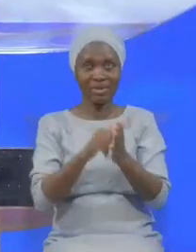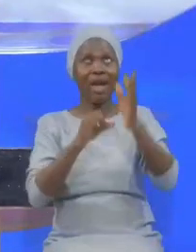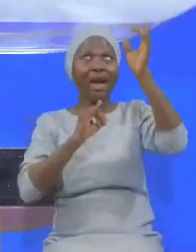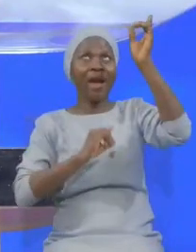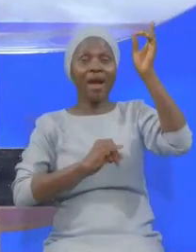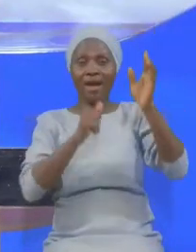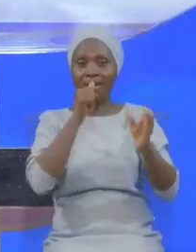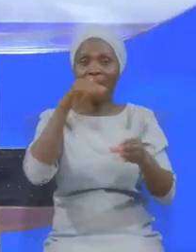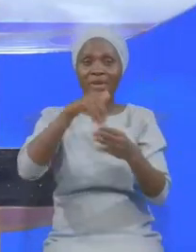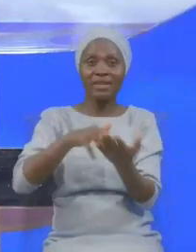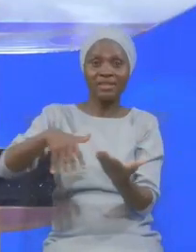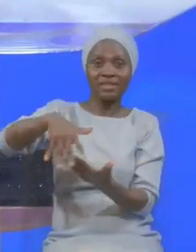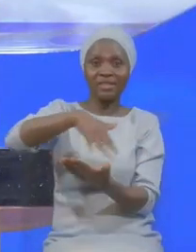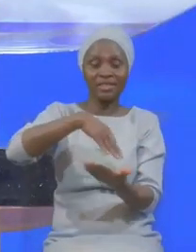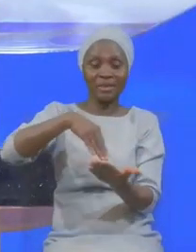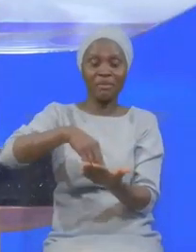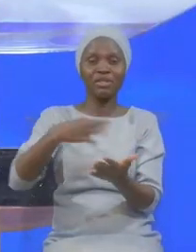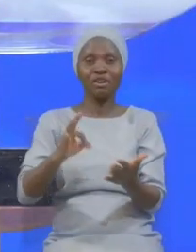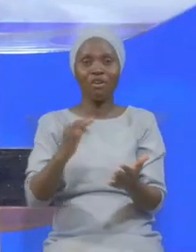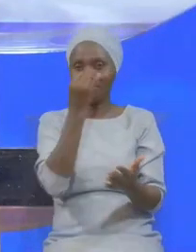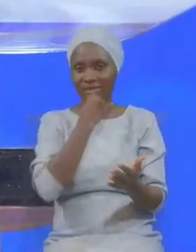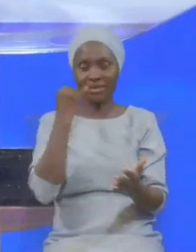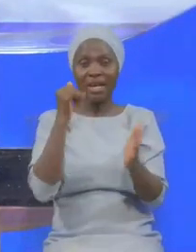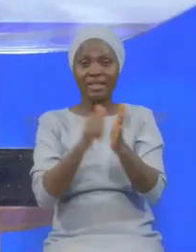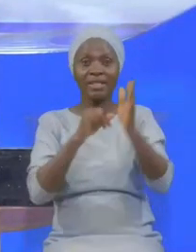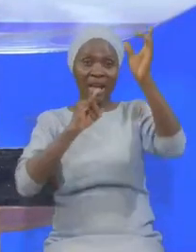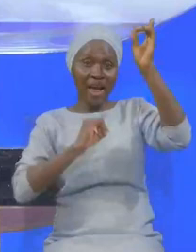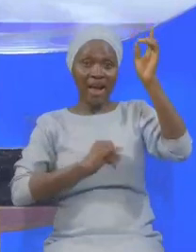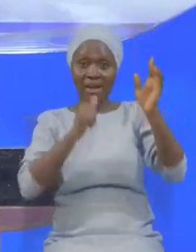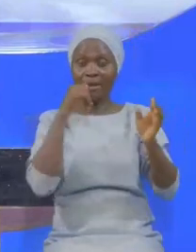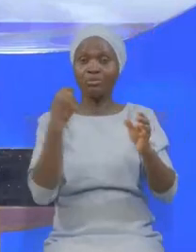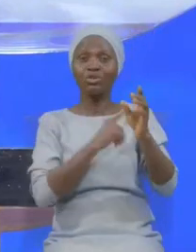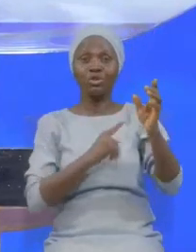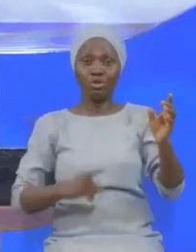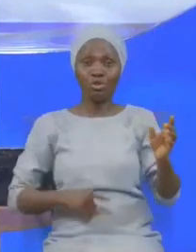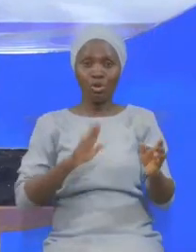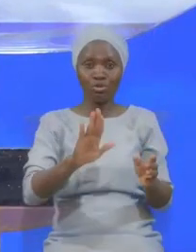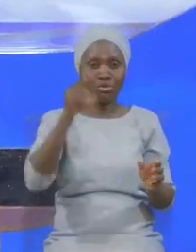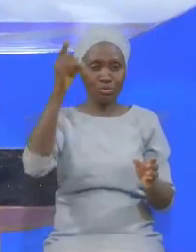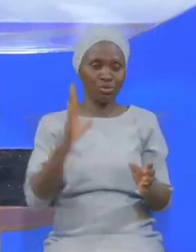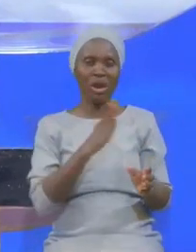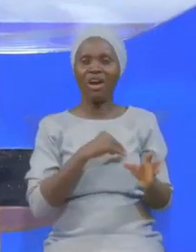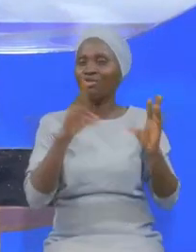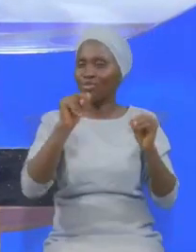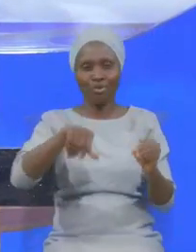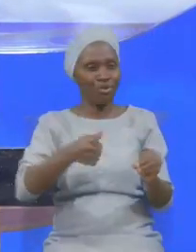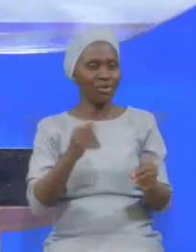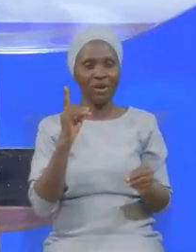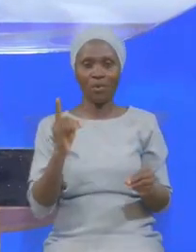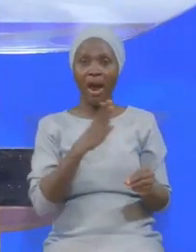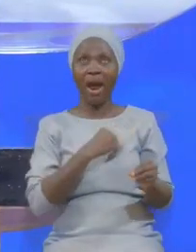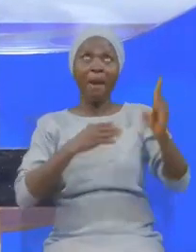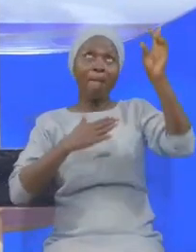Et vous saurez que je suis au milieu d'Israël, que je suis l'Éternel votre Dieu, et qu'il n'y en a point d'autre. Et mon